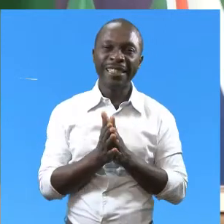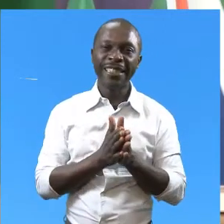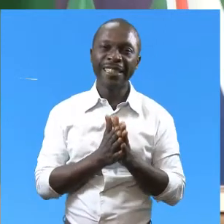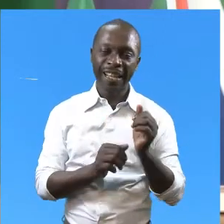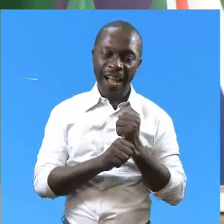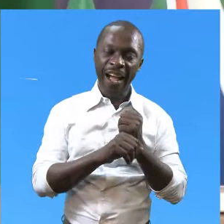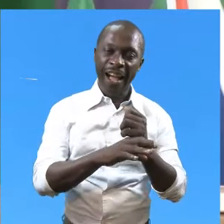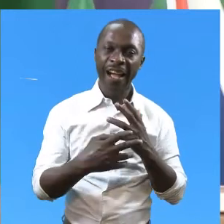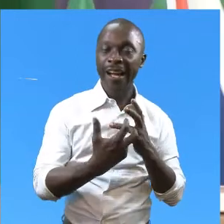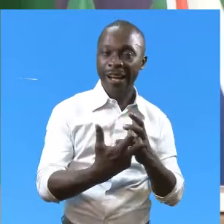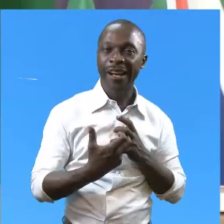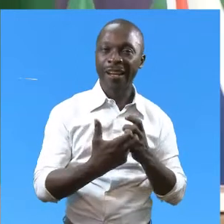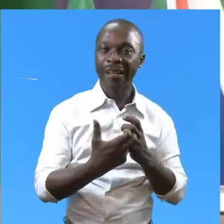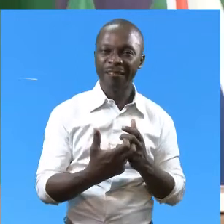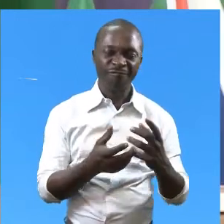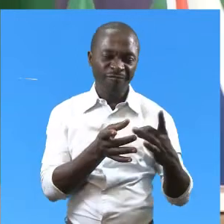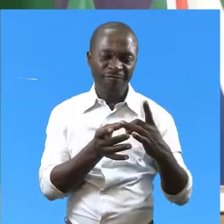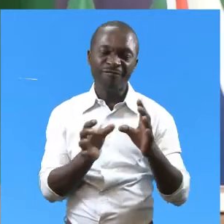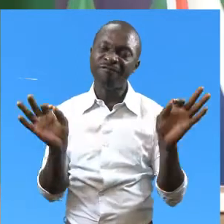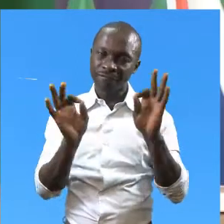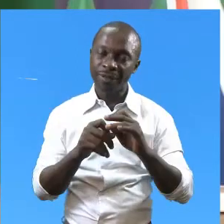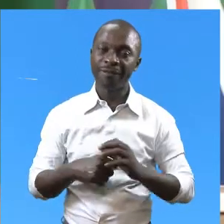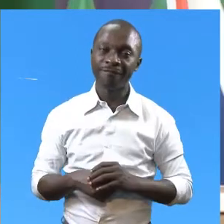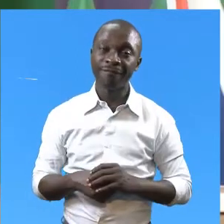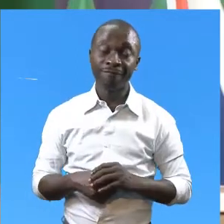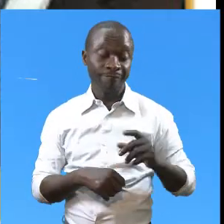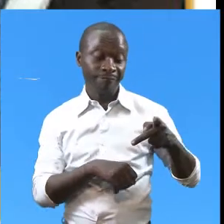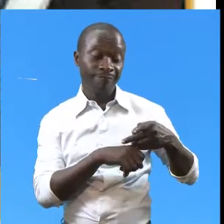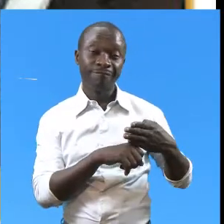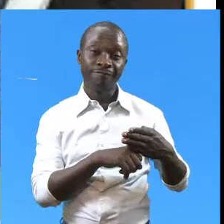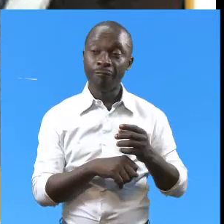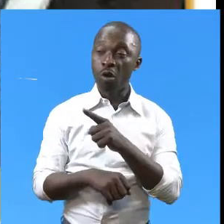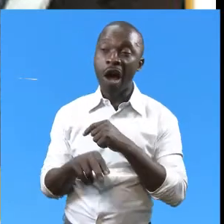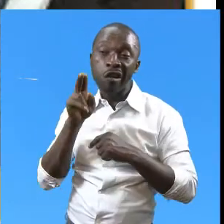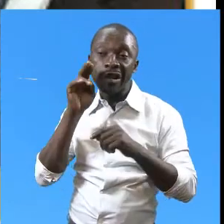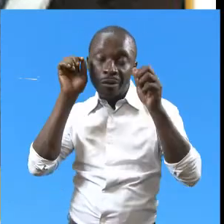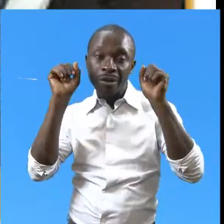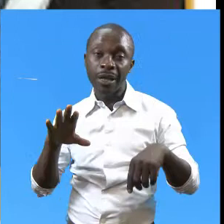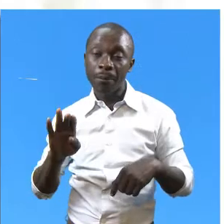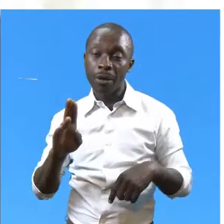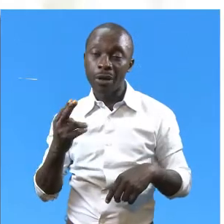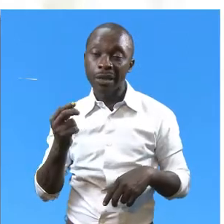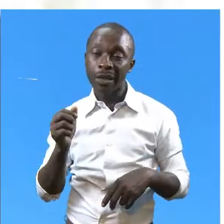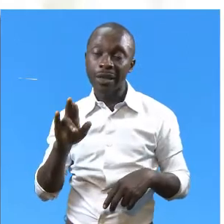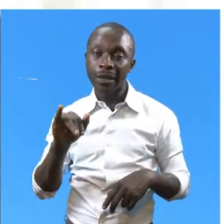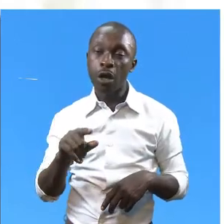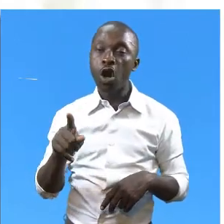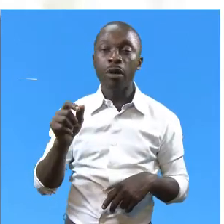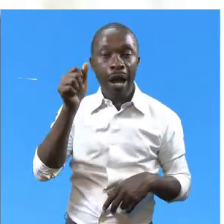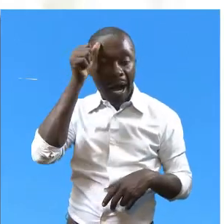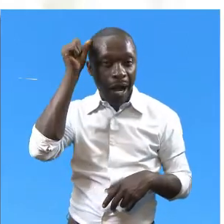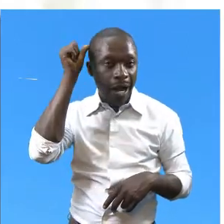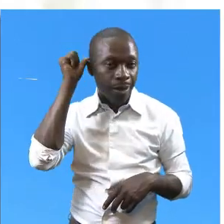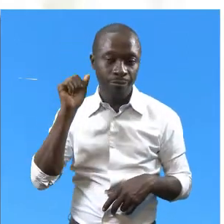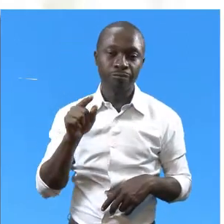et leur coopération entre les deux pays. Paul Biya du Cameroun, Mohamedou Bouhari du Nigeria, Ali Bongo Ondimba